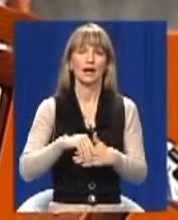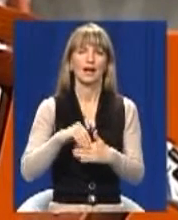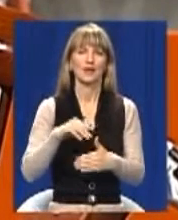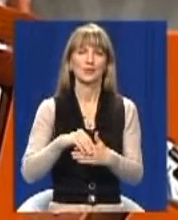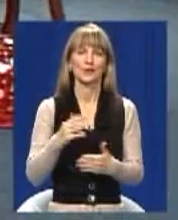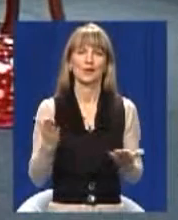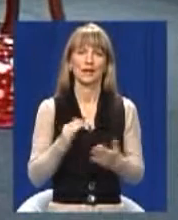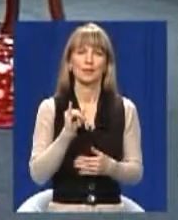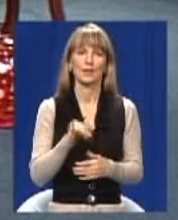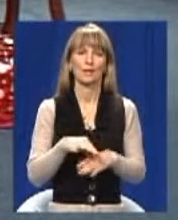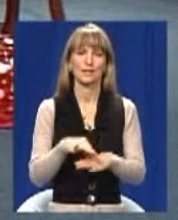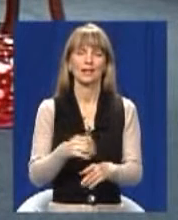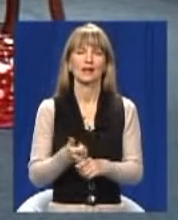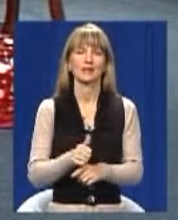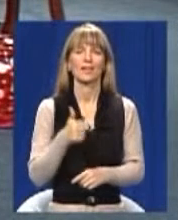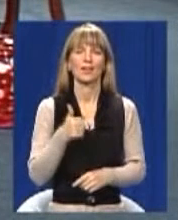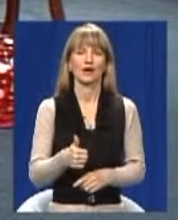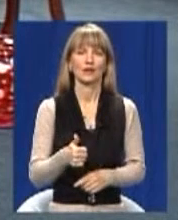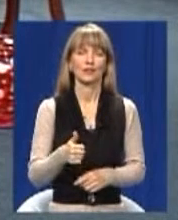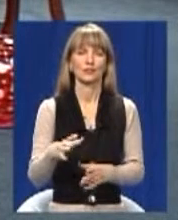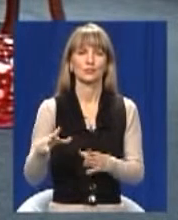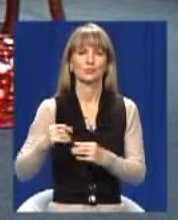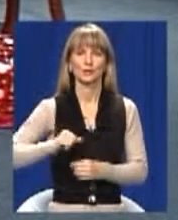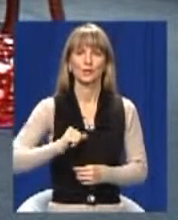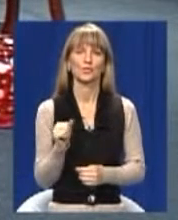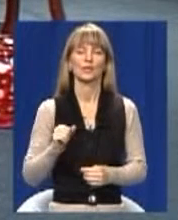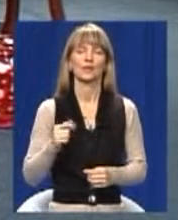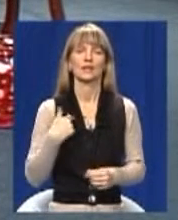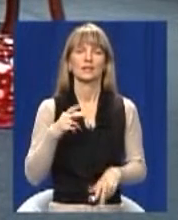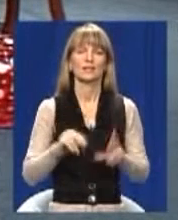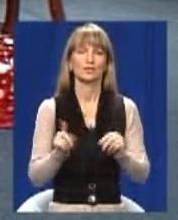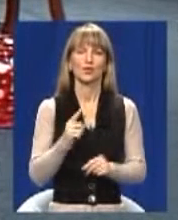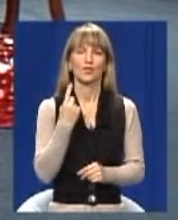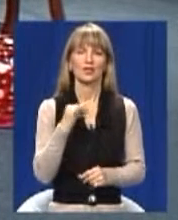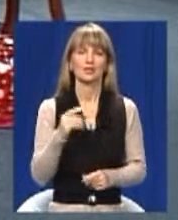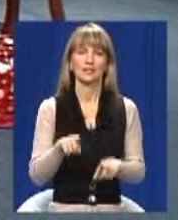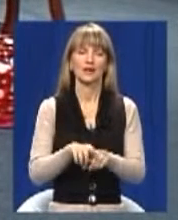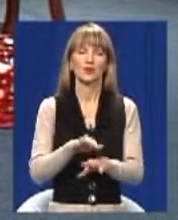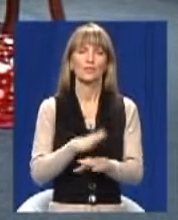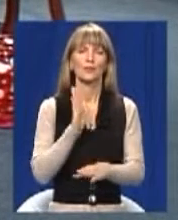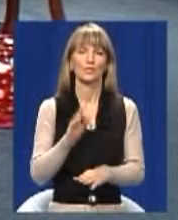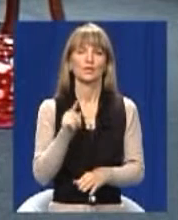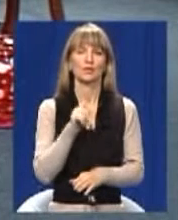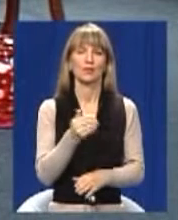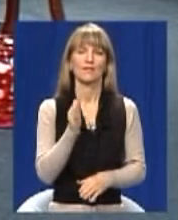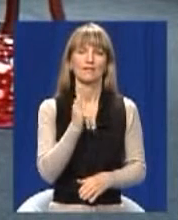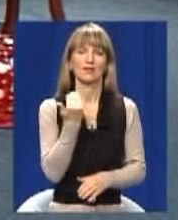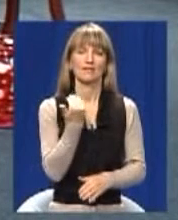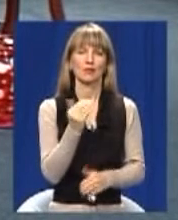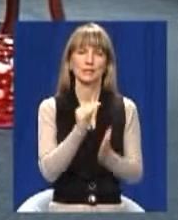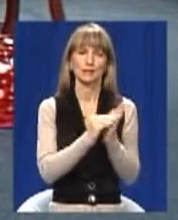вона пройшла. Ой, ну це дуже добрий тобі компаньйон, до речі. Я вважаю, що один із цих котиків буде тобі в твоєму